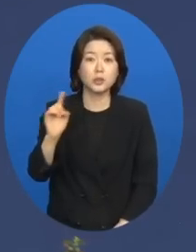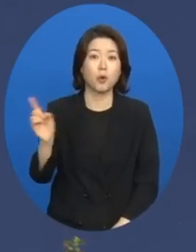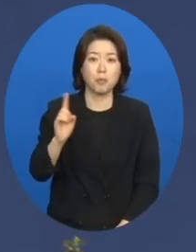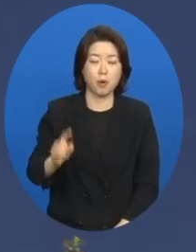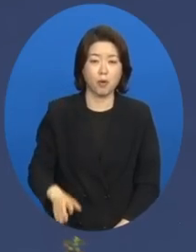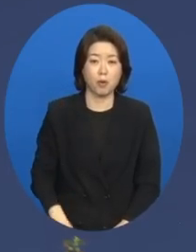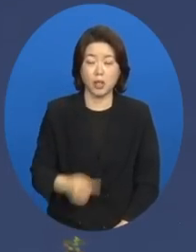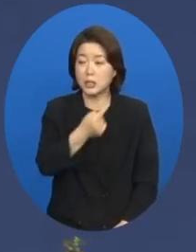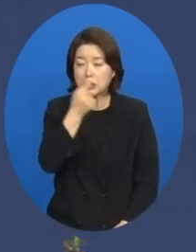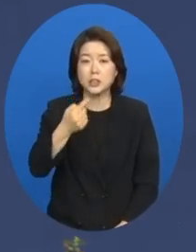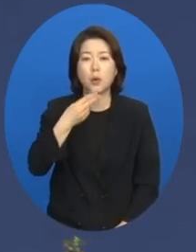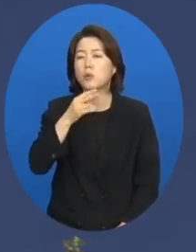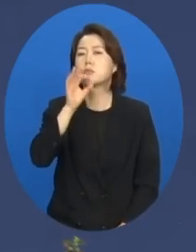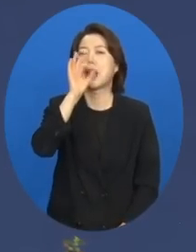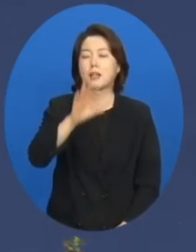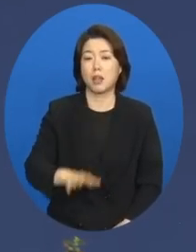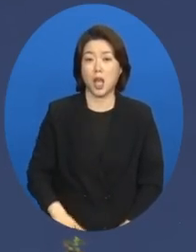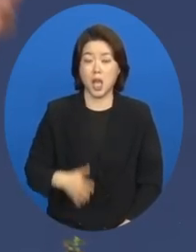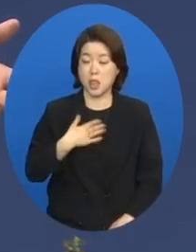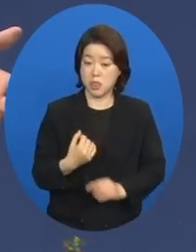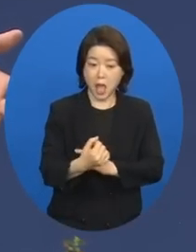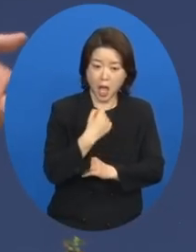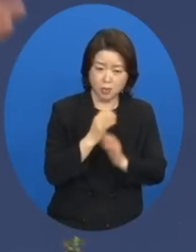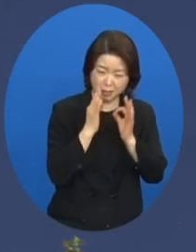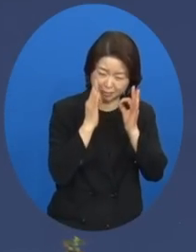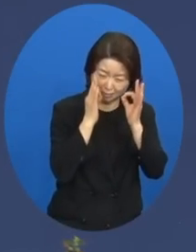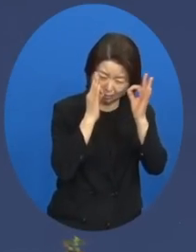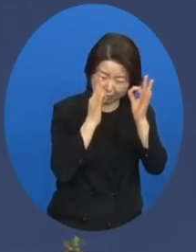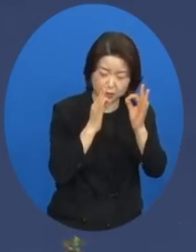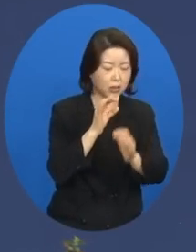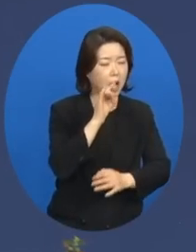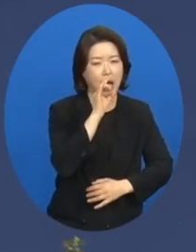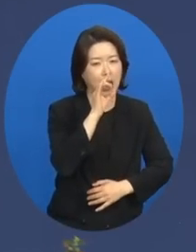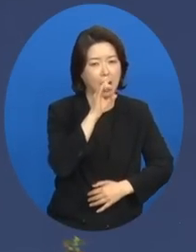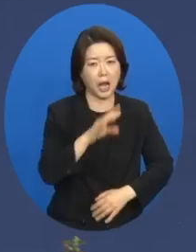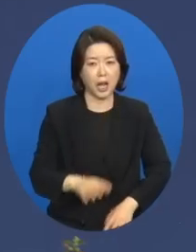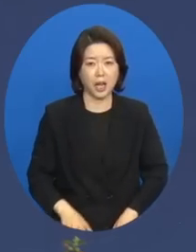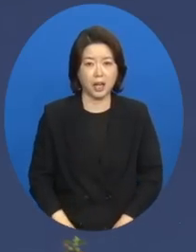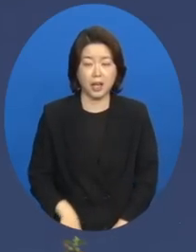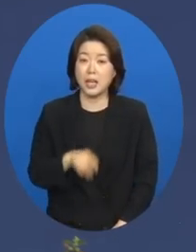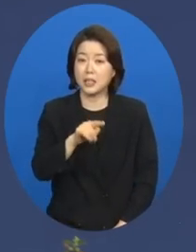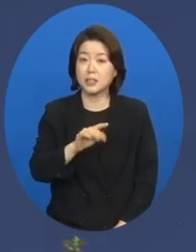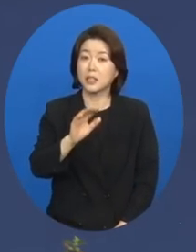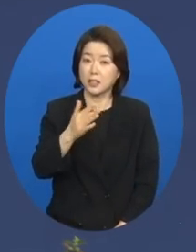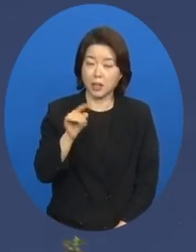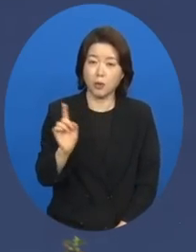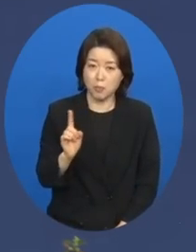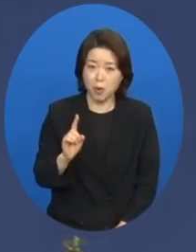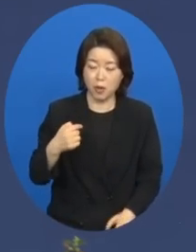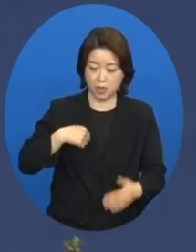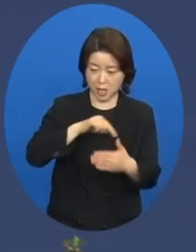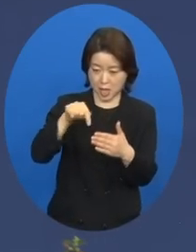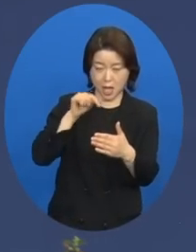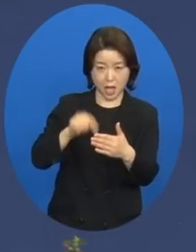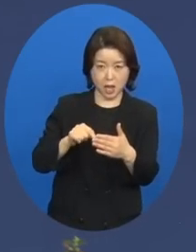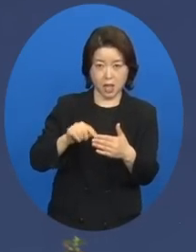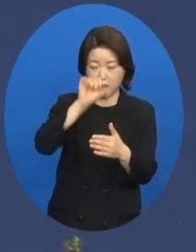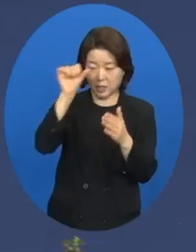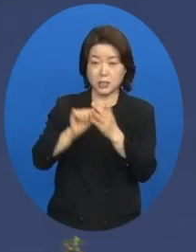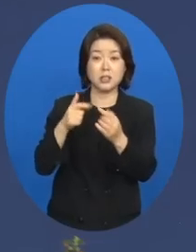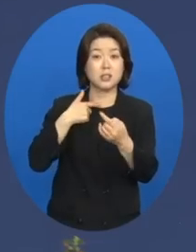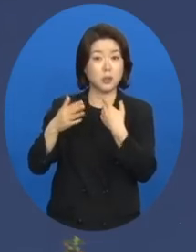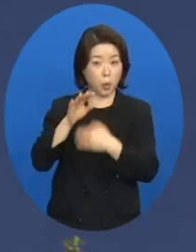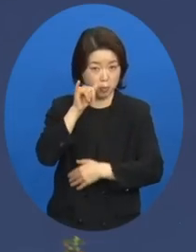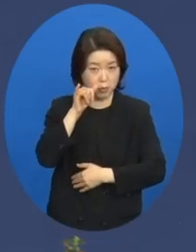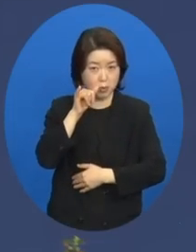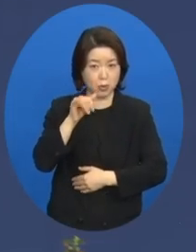없이 이건 불가능하니까요. 내 힘으로는 죽었다 깨나도 그렇게 될 수 없다는 게 우리 안에 우리의 인생의 경험이잖아요.